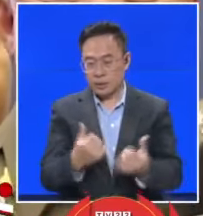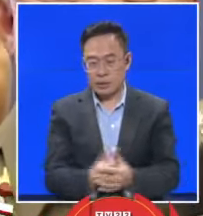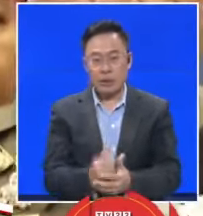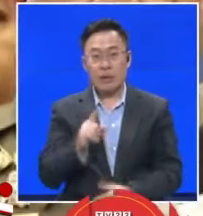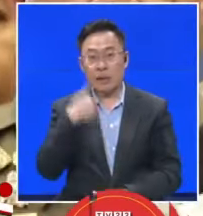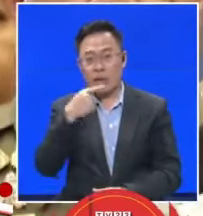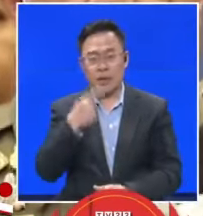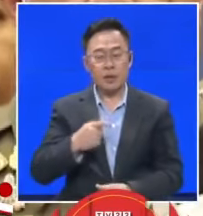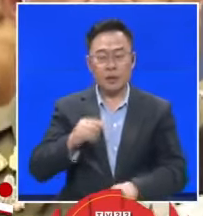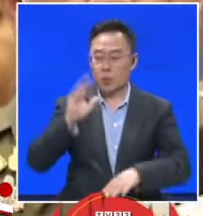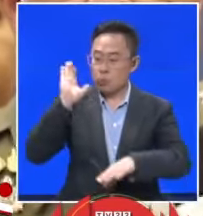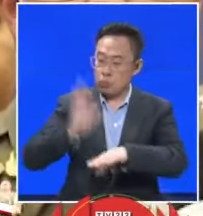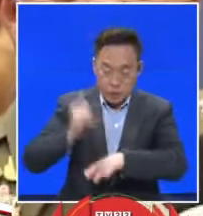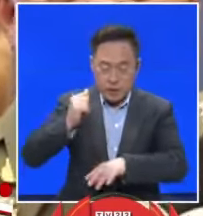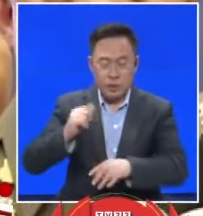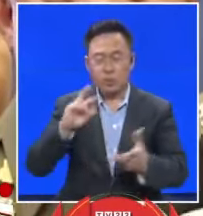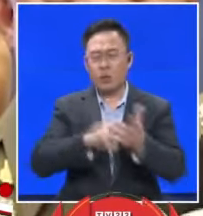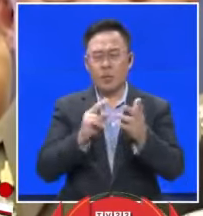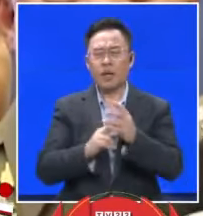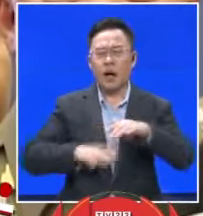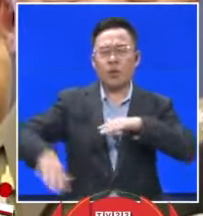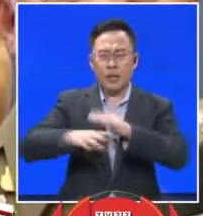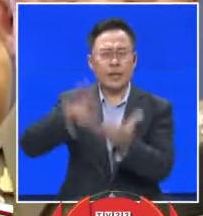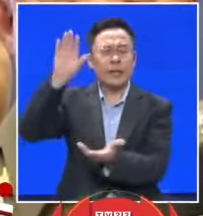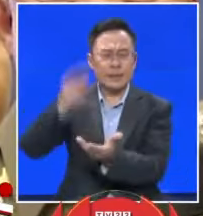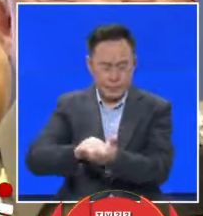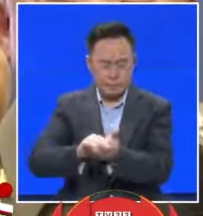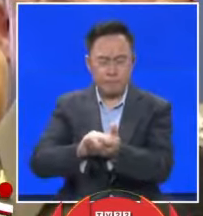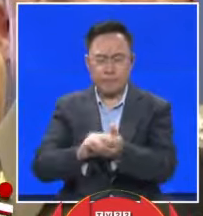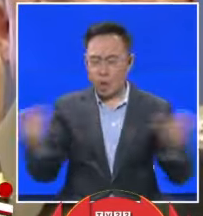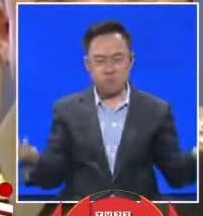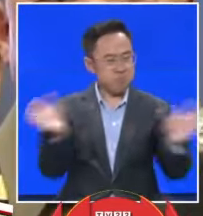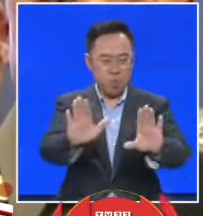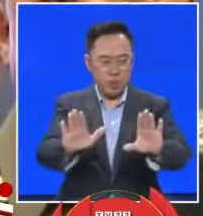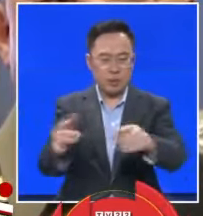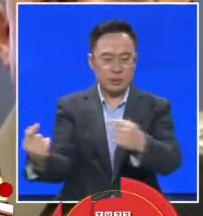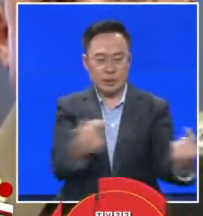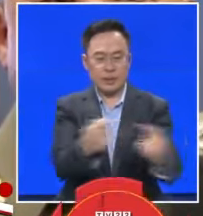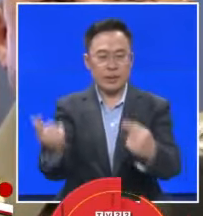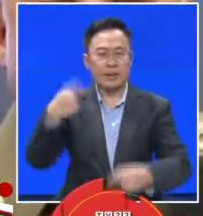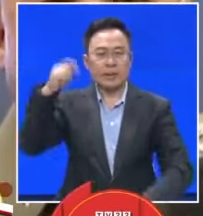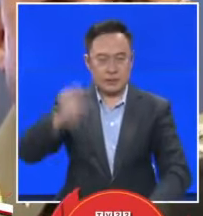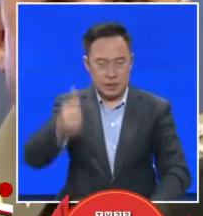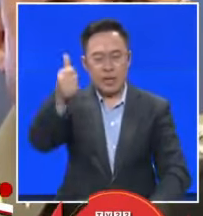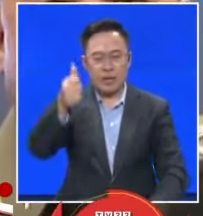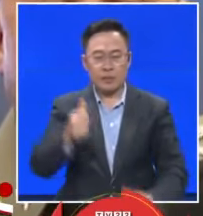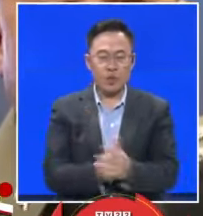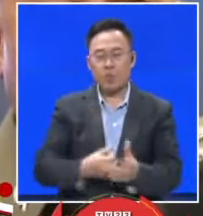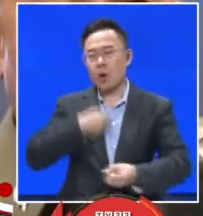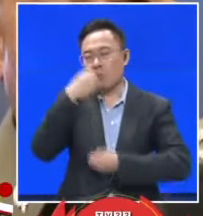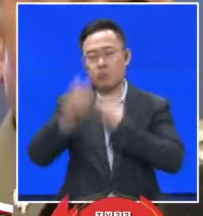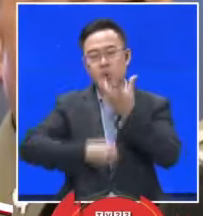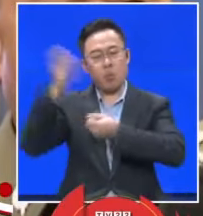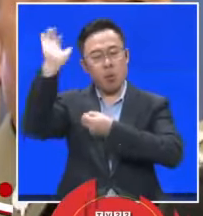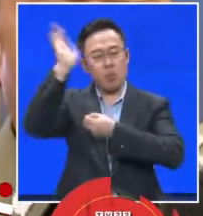ครเจ๋งก็เก็บเอาไว้ก็ไม่ต้องตอบโต้กันเลยสุดท้ายองค์กรเสียหายนี่บิ๊กเต่าก็พูดแบบนี้นะ ค่ะ ฮะแล้วผบ.ตร.บอกท่านก็ไม่ได้ลอยตัวนะ